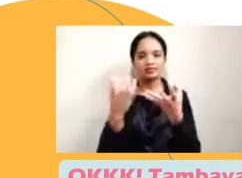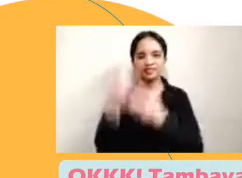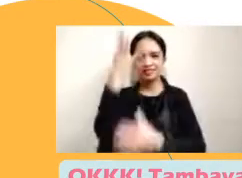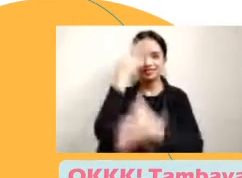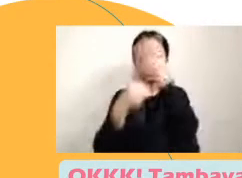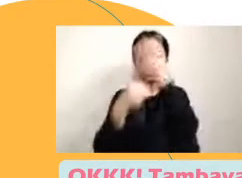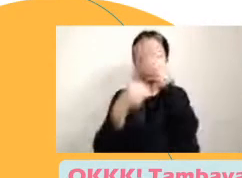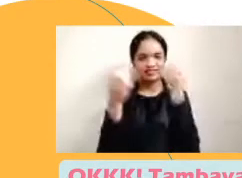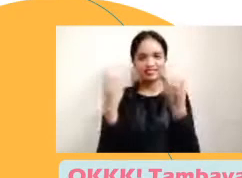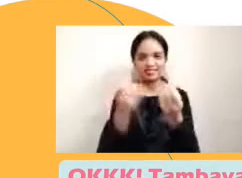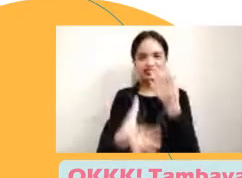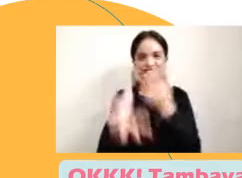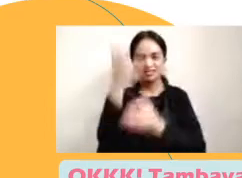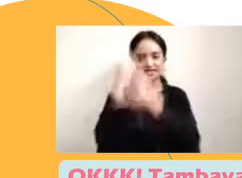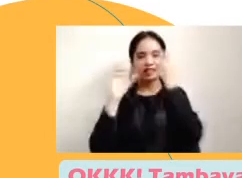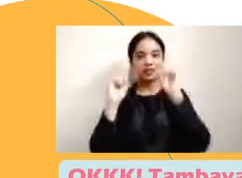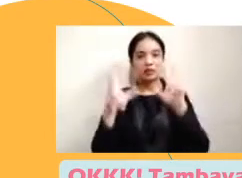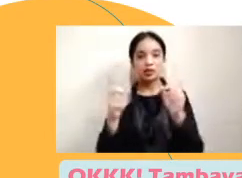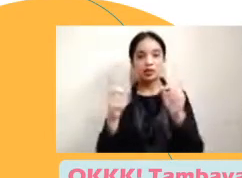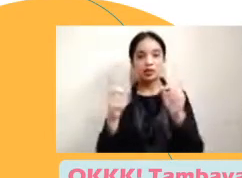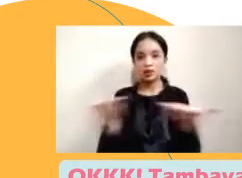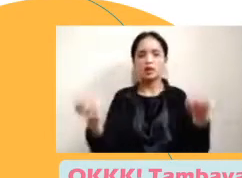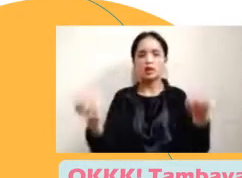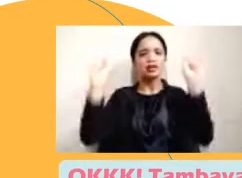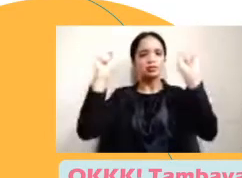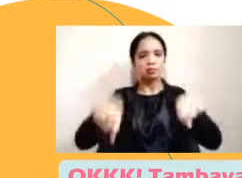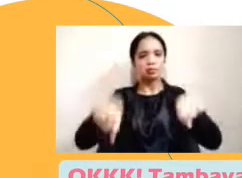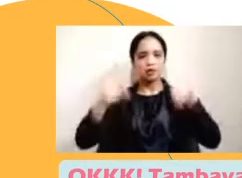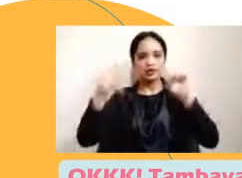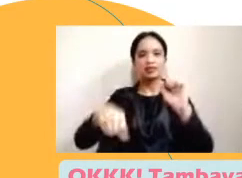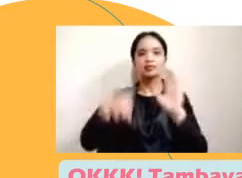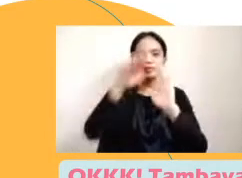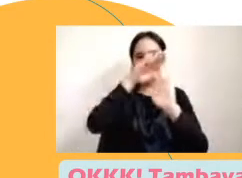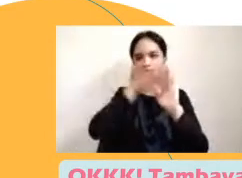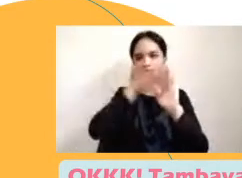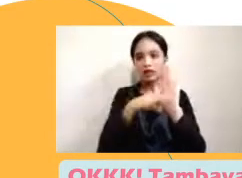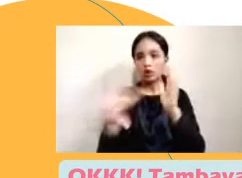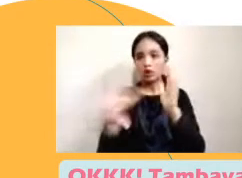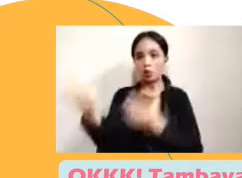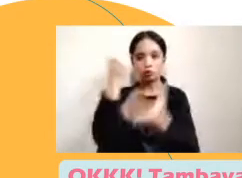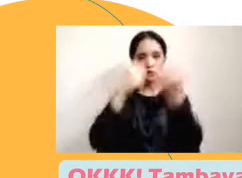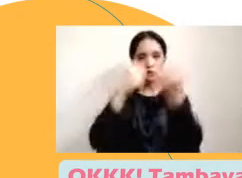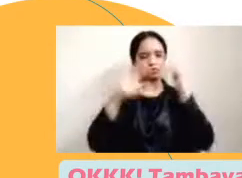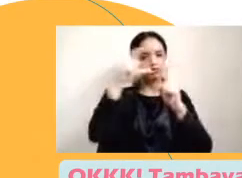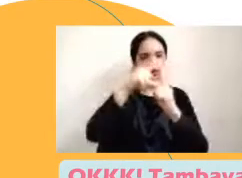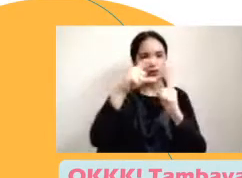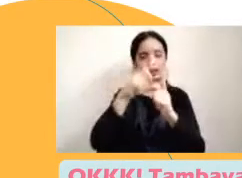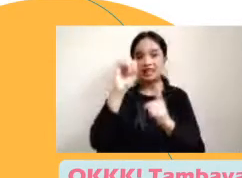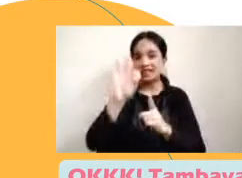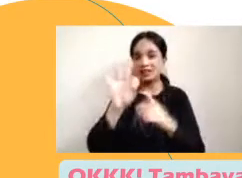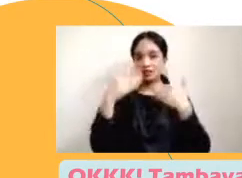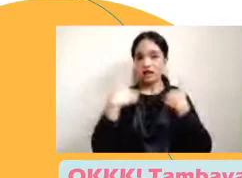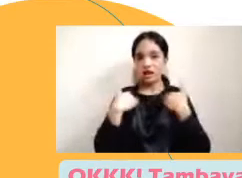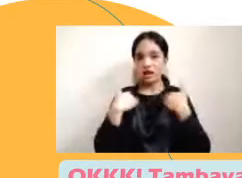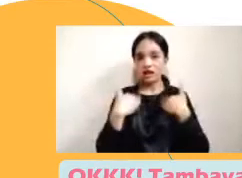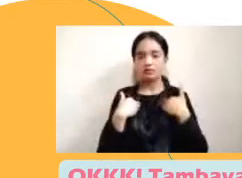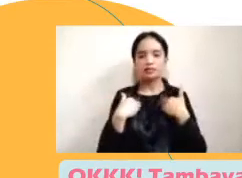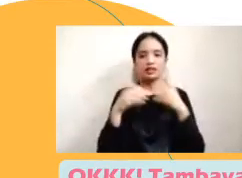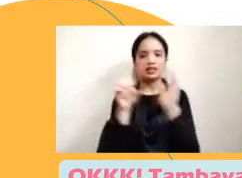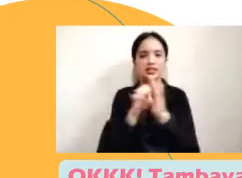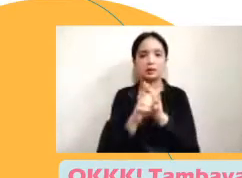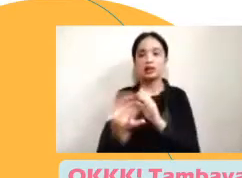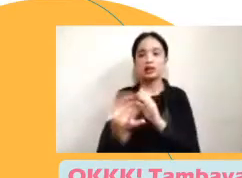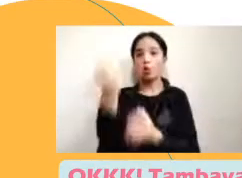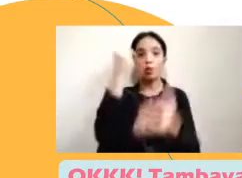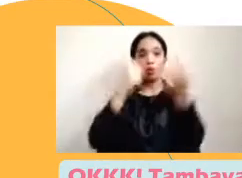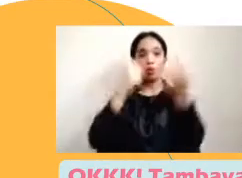dito. Sige. Kayo guys, pwede din kayong maglista ng sarili niyo, di ba? Especially kung meron kayong in your native language,